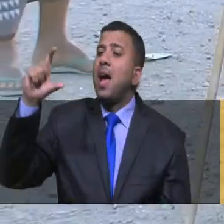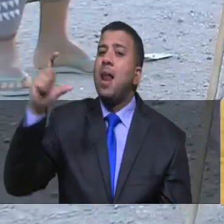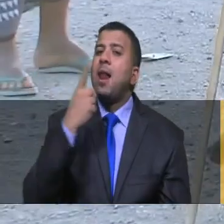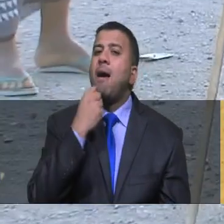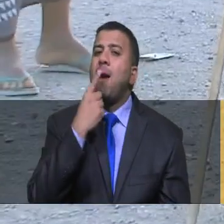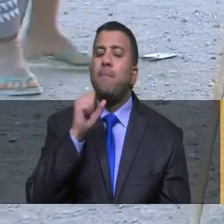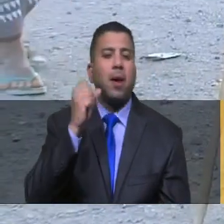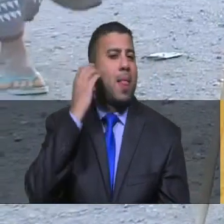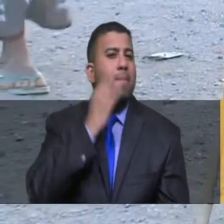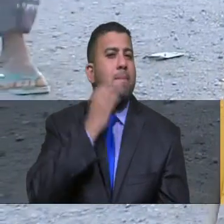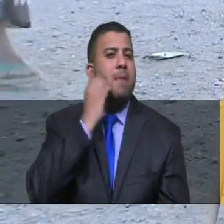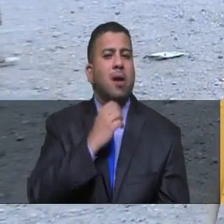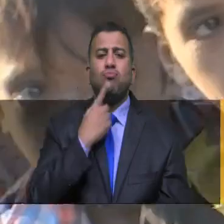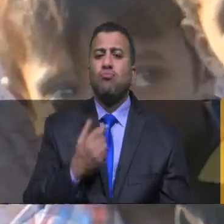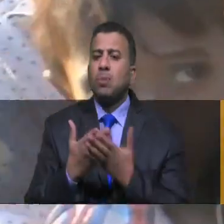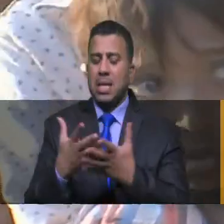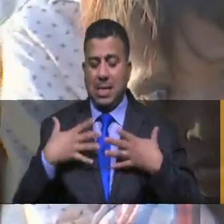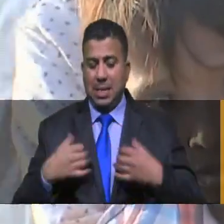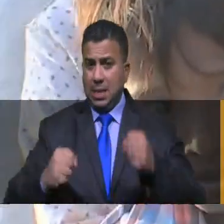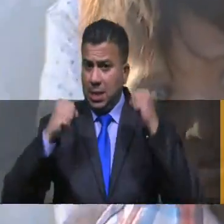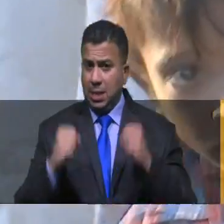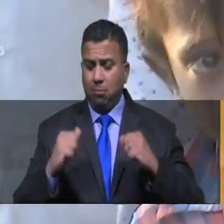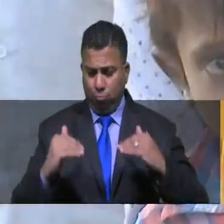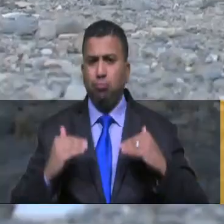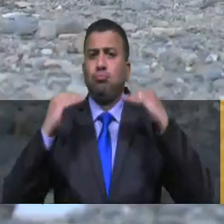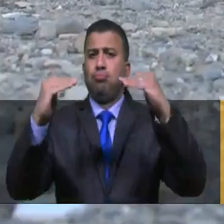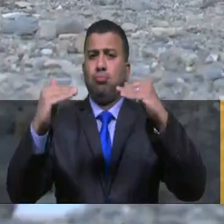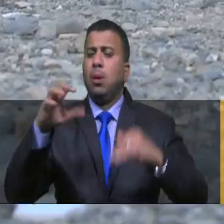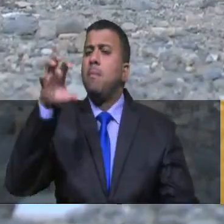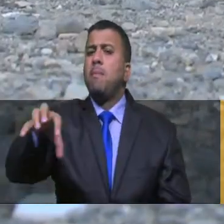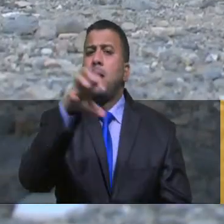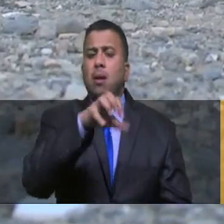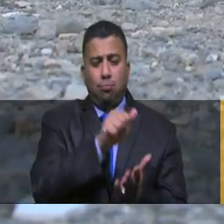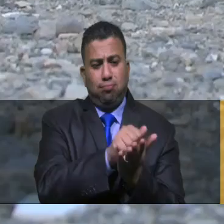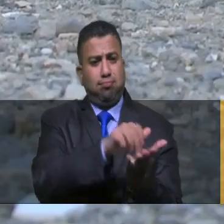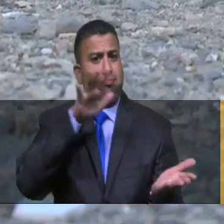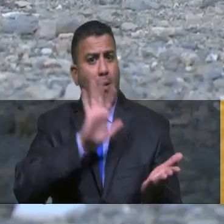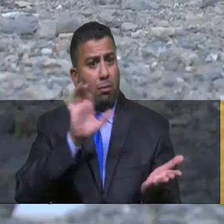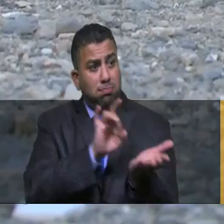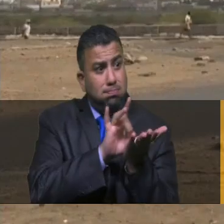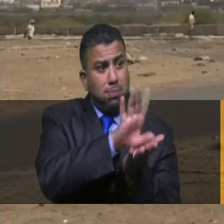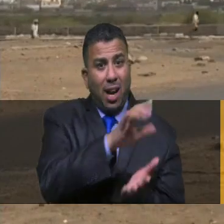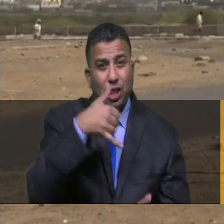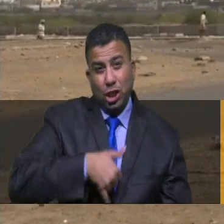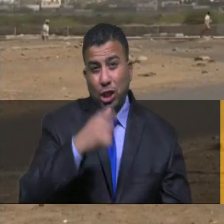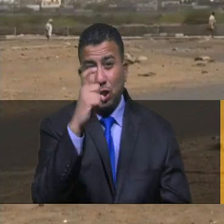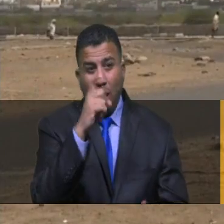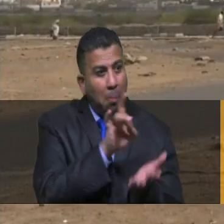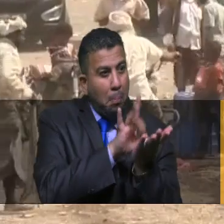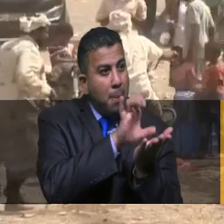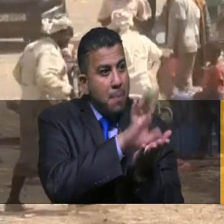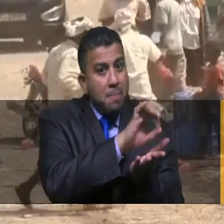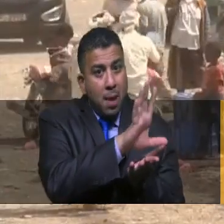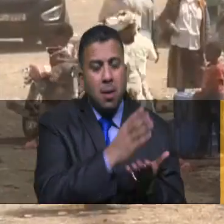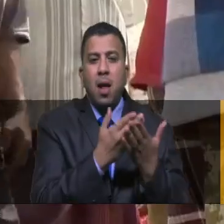الإماراتي وتأمين الخدمات الصحية ورفع مستواها في المناطق المحررة. ولعل جولة ميدانية في سوق